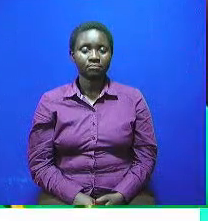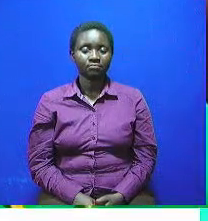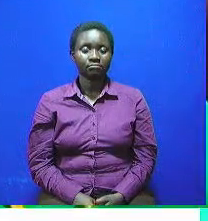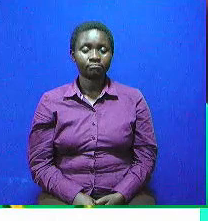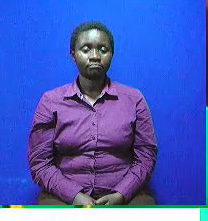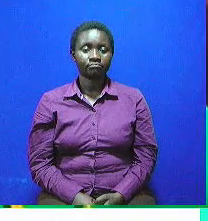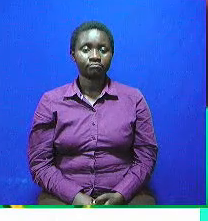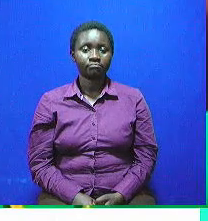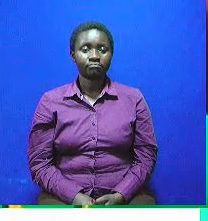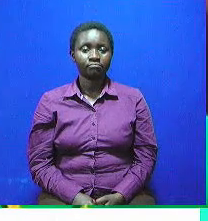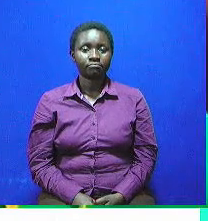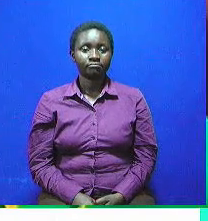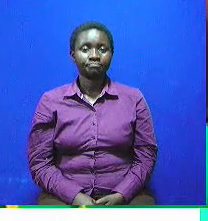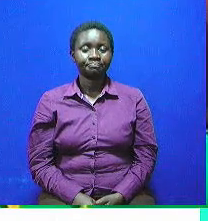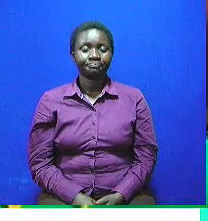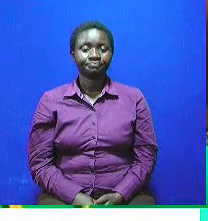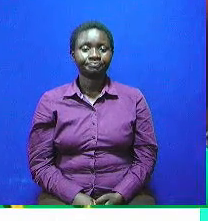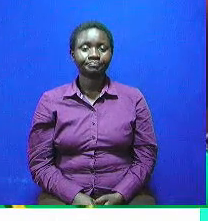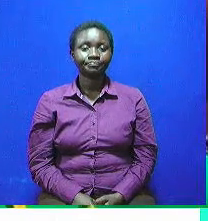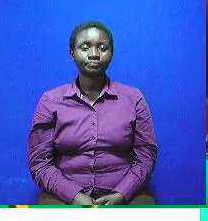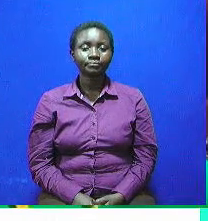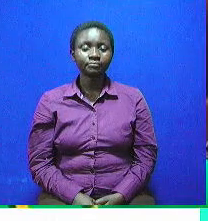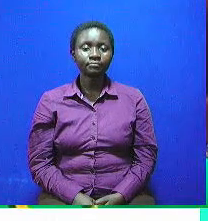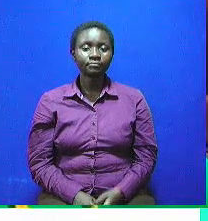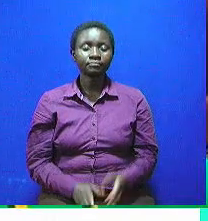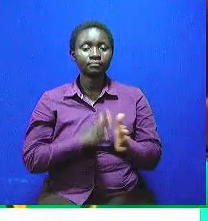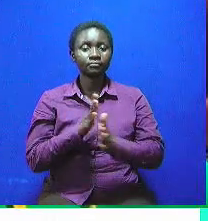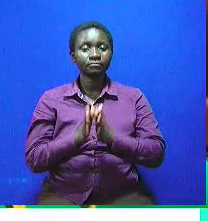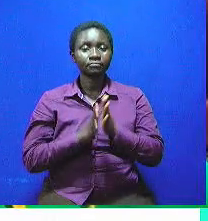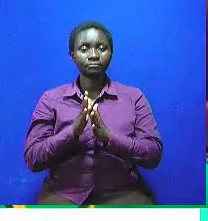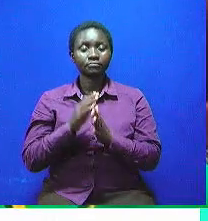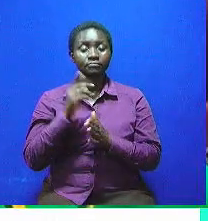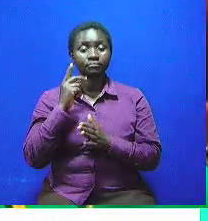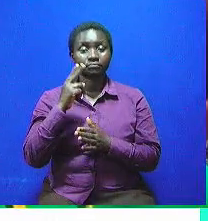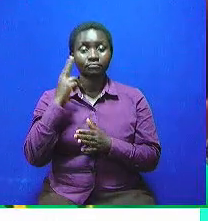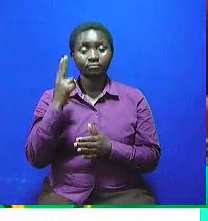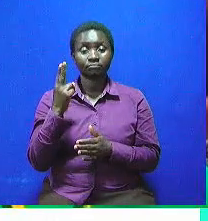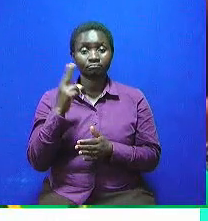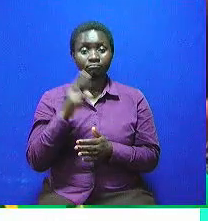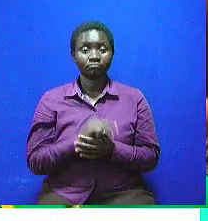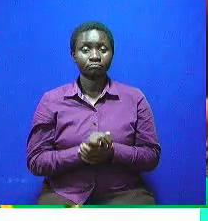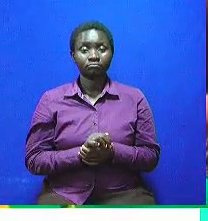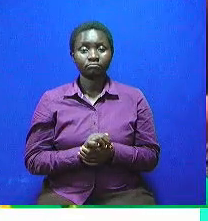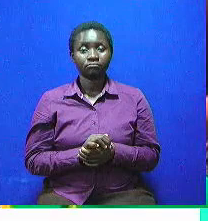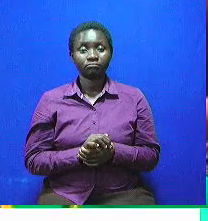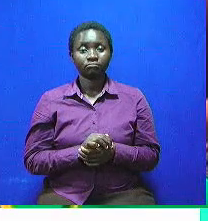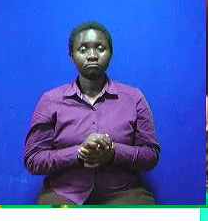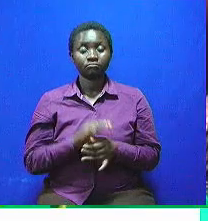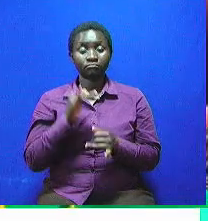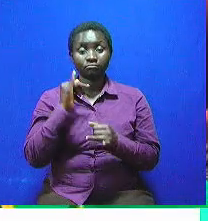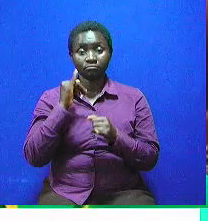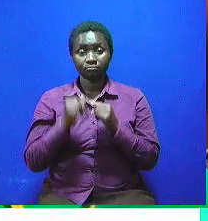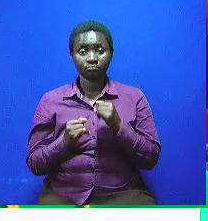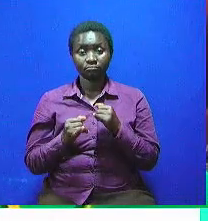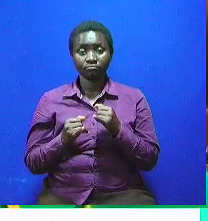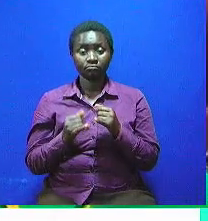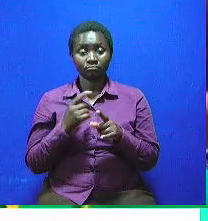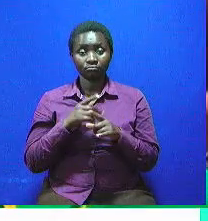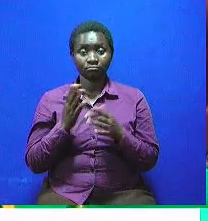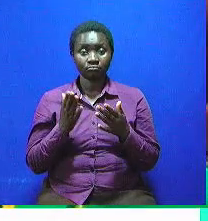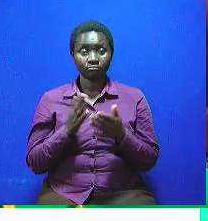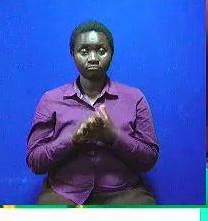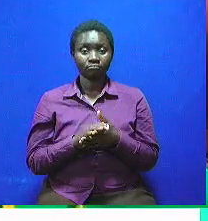ase chihit goto bangete nga namba ya mana namba yure na bako and the finals from the heat that is a